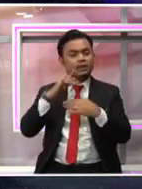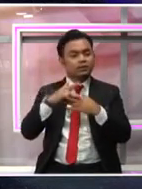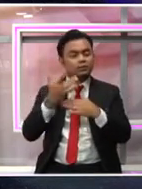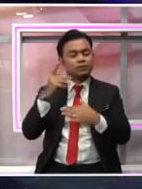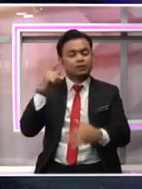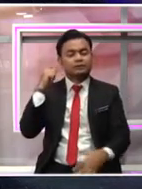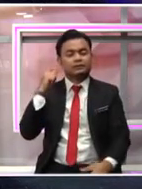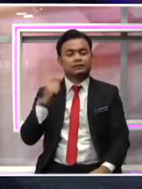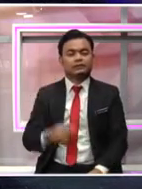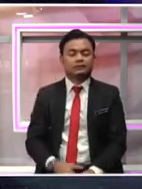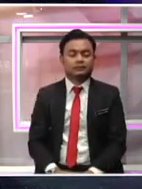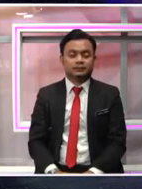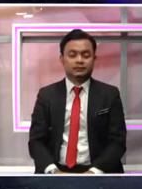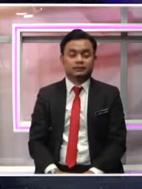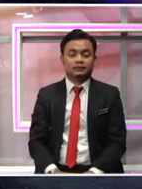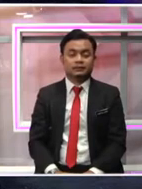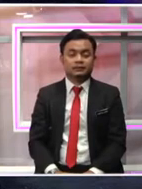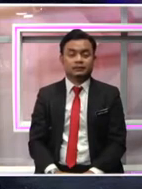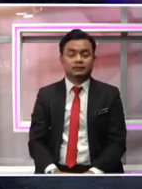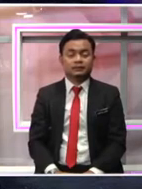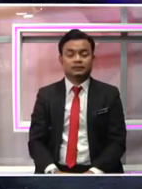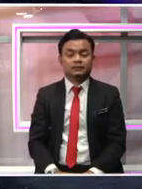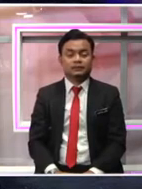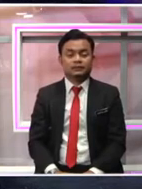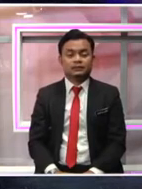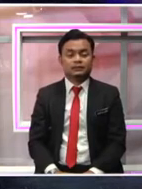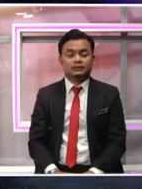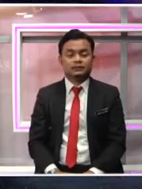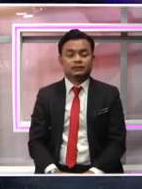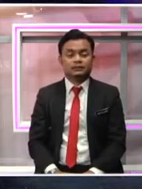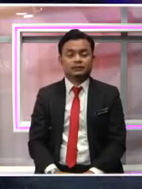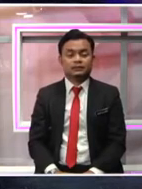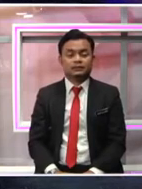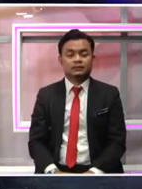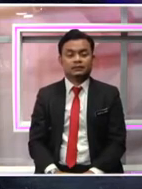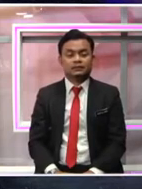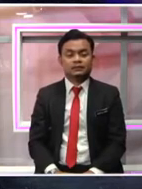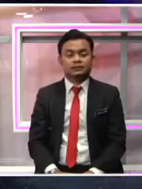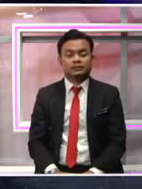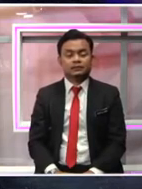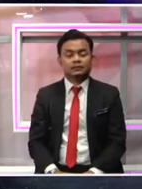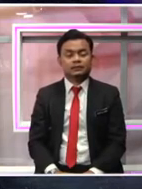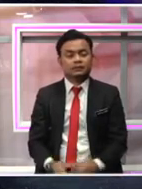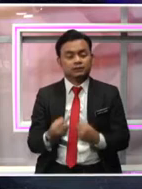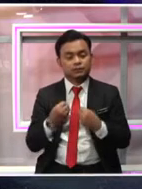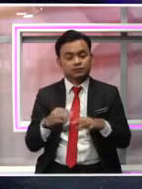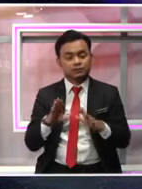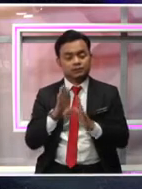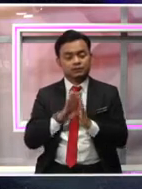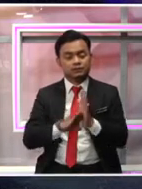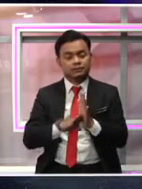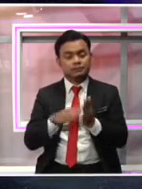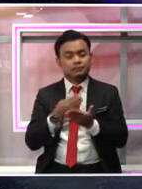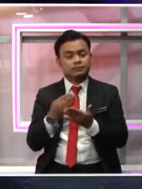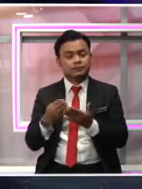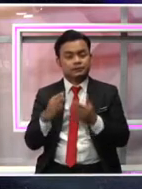jantung pun boleh juga tadi tetapi nisada Ana uridu rumah sudah memberi fokus dan belajar sebelum ini make